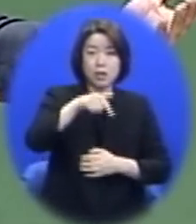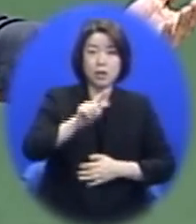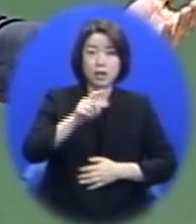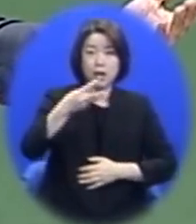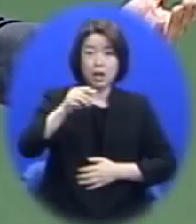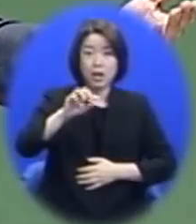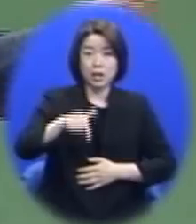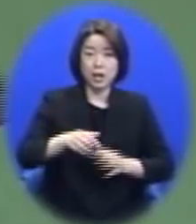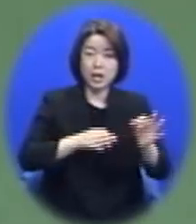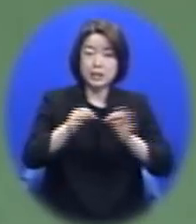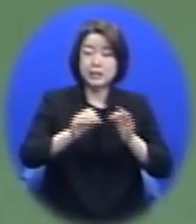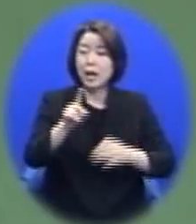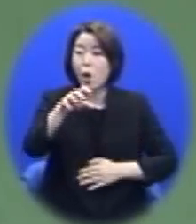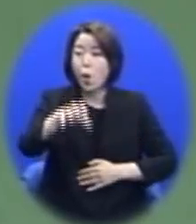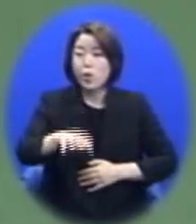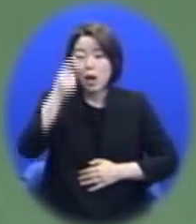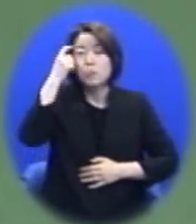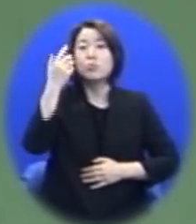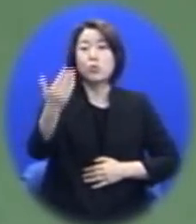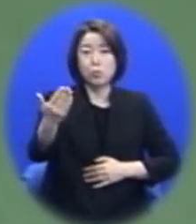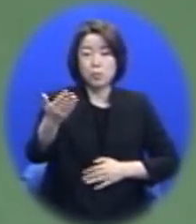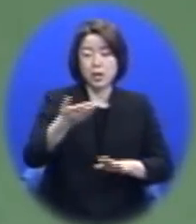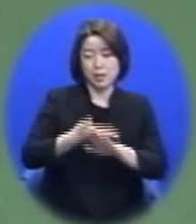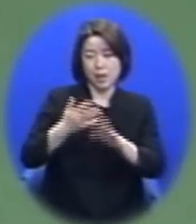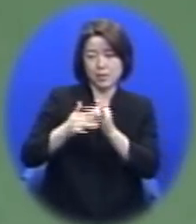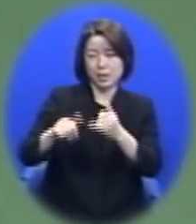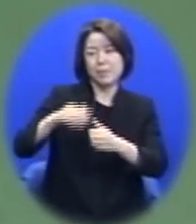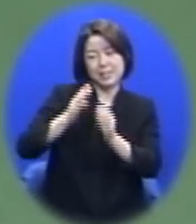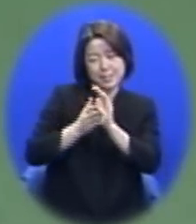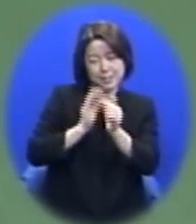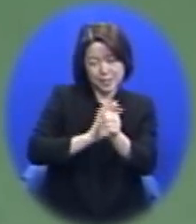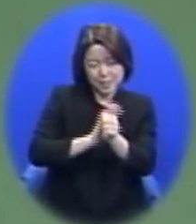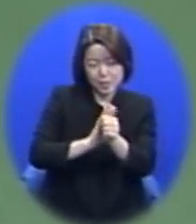어디 있습니까? 물어보면 사람들이 아주 친절하게 가르쳐 줄 거예요.